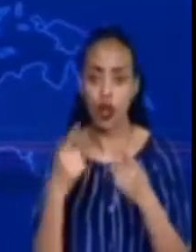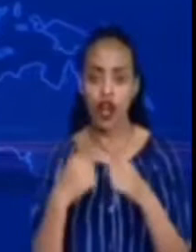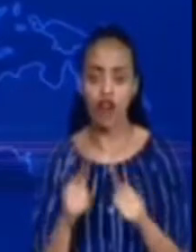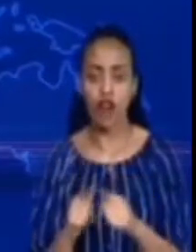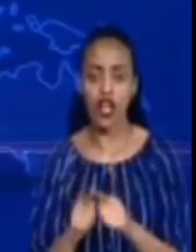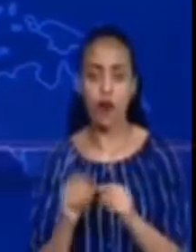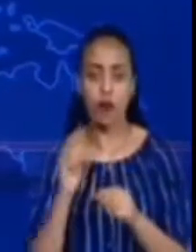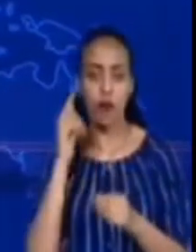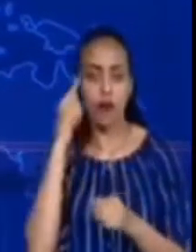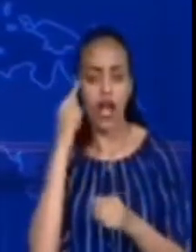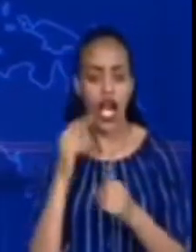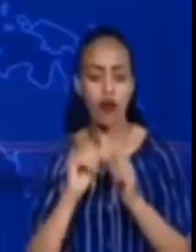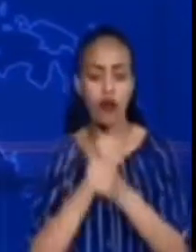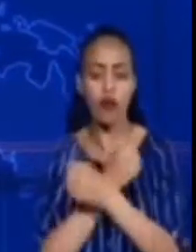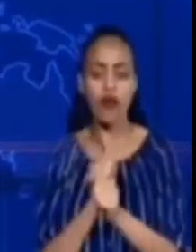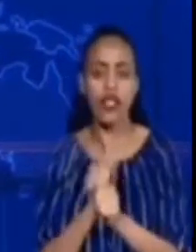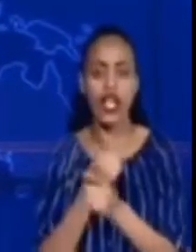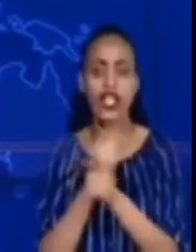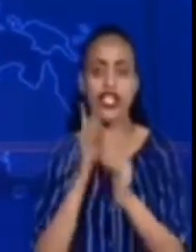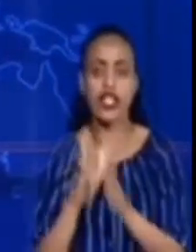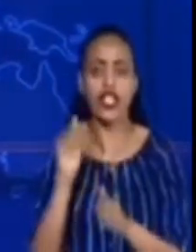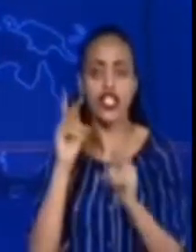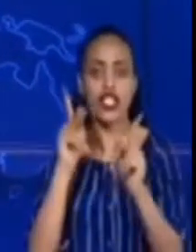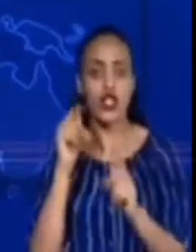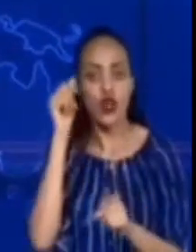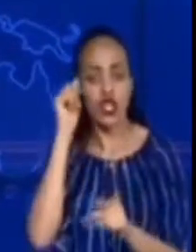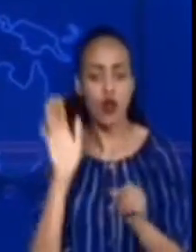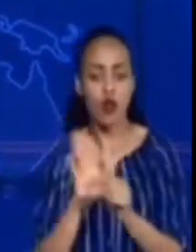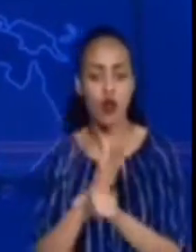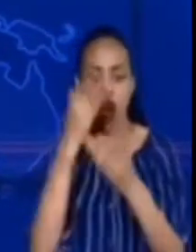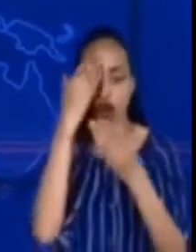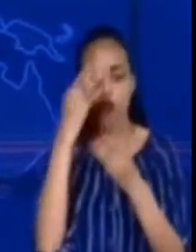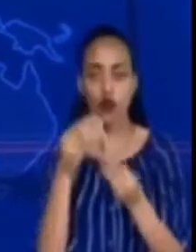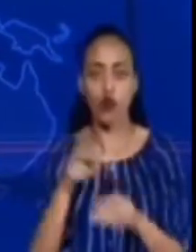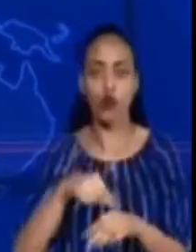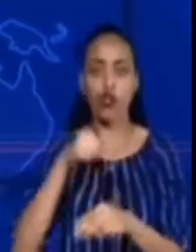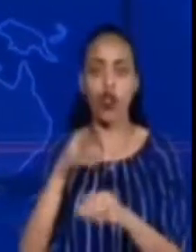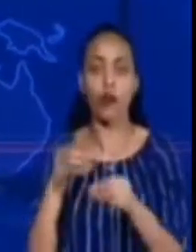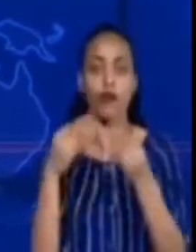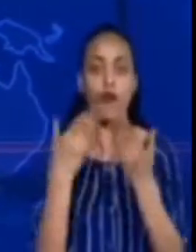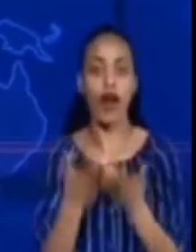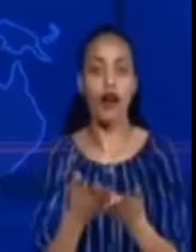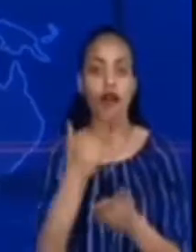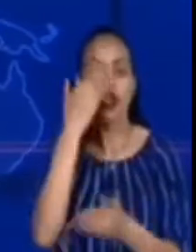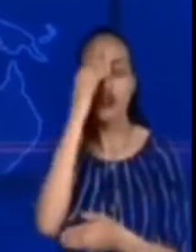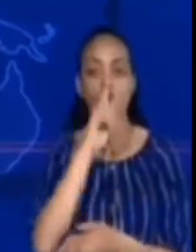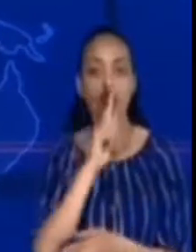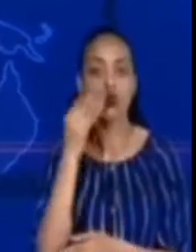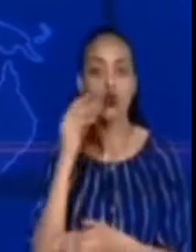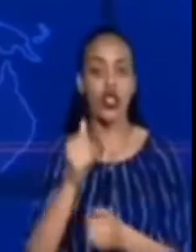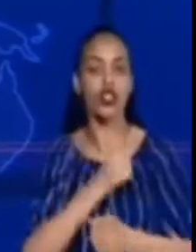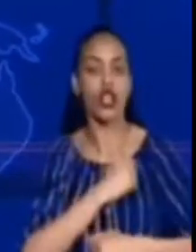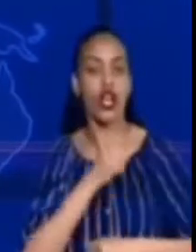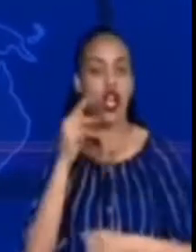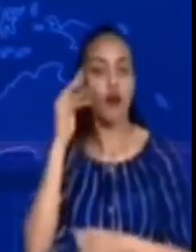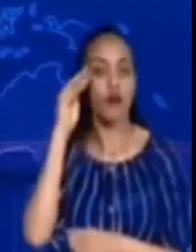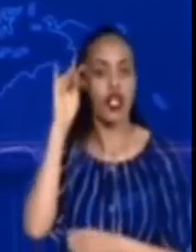ነበር። ተመልከቱ፣ ስለ ጀበሎ ሲያወራ ተመልከቱ። ይኸው ሞቶ ነበረ